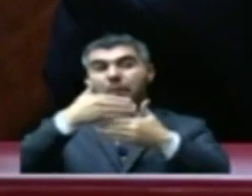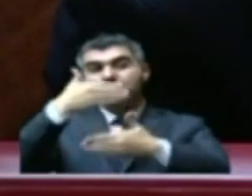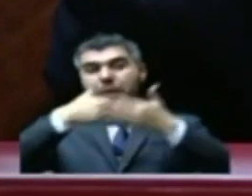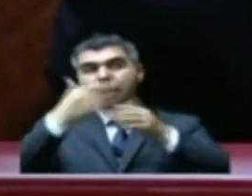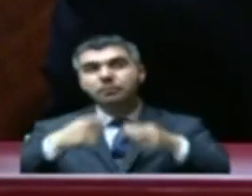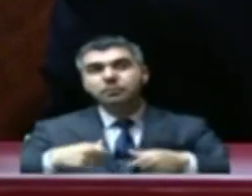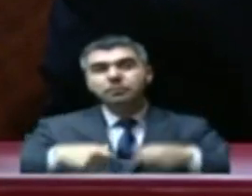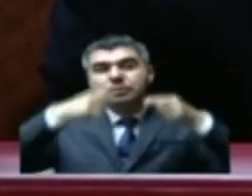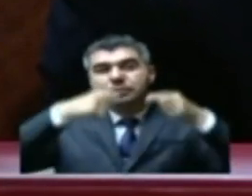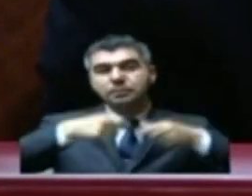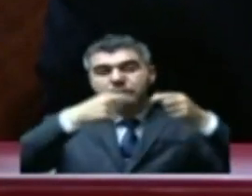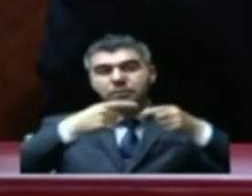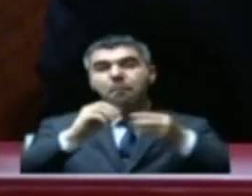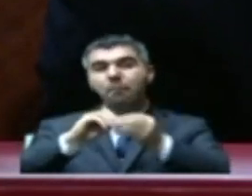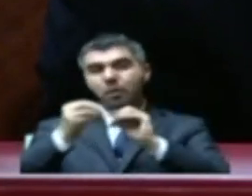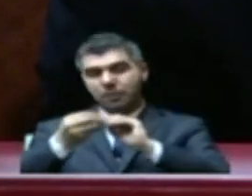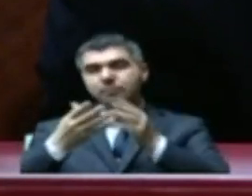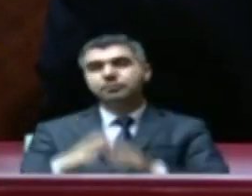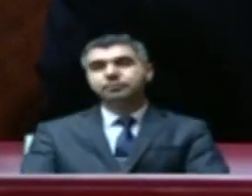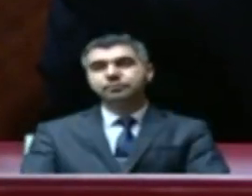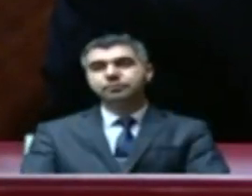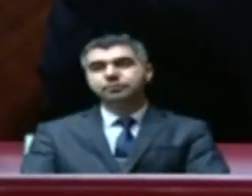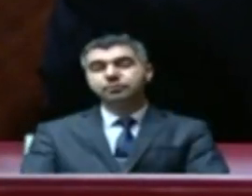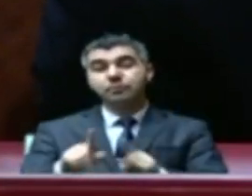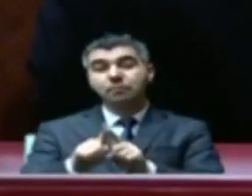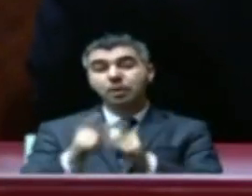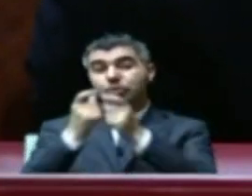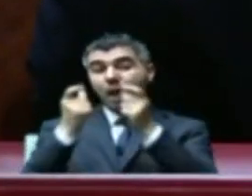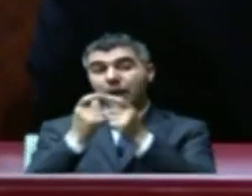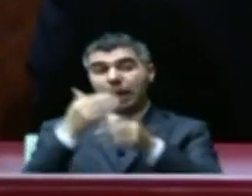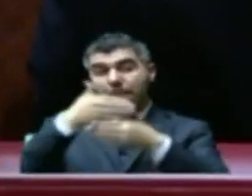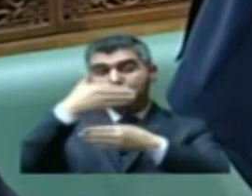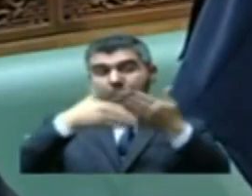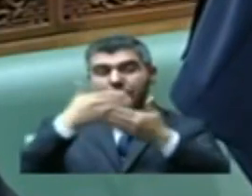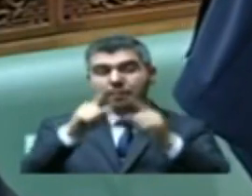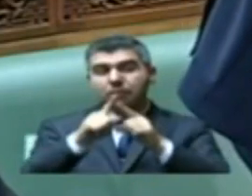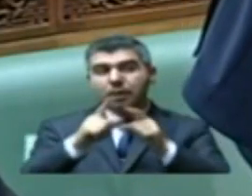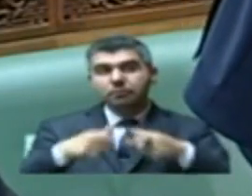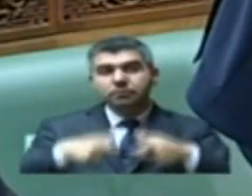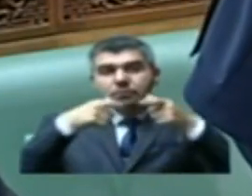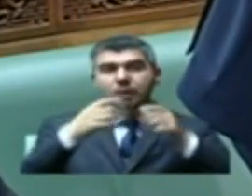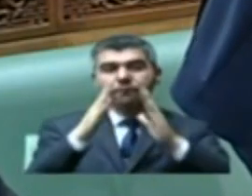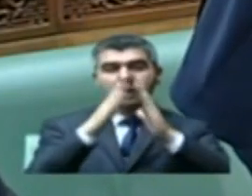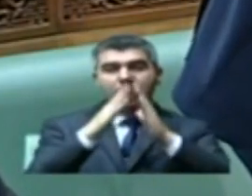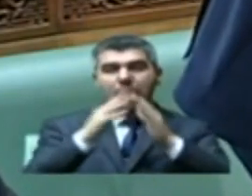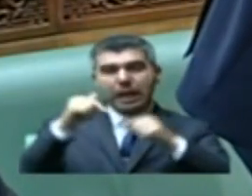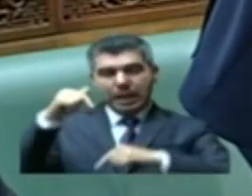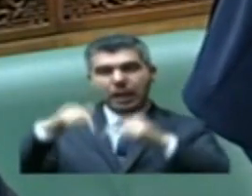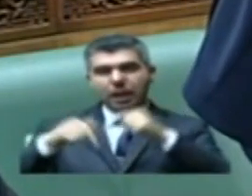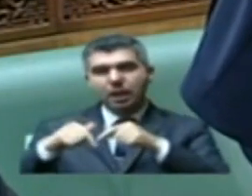هذا اشكال، هذا يعني انه اللي كيستثمر في العقار ما يمكنش يساهم بشكل اكبر، يعني كيساهموا طبعا في الاقتصاد الوطني من